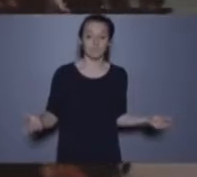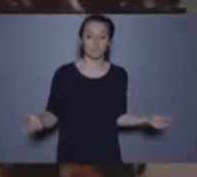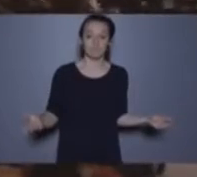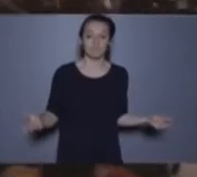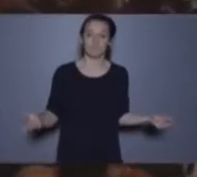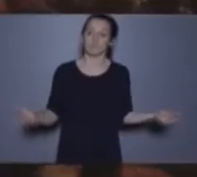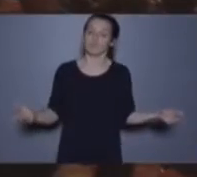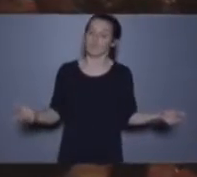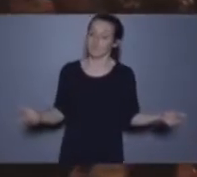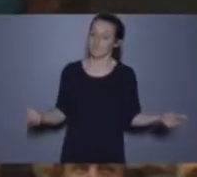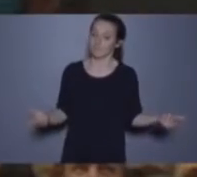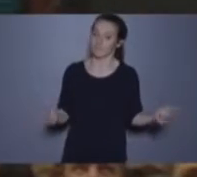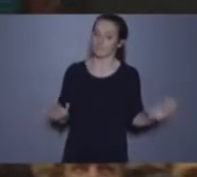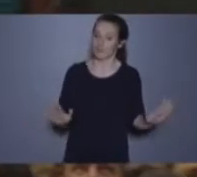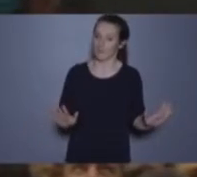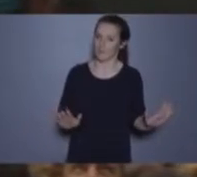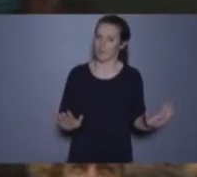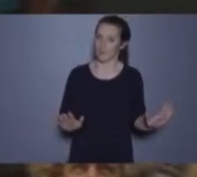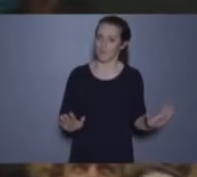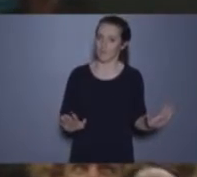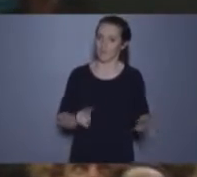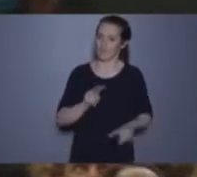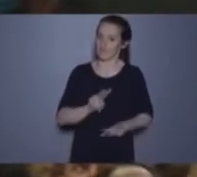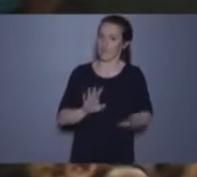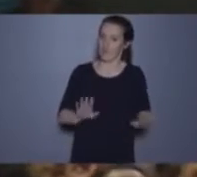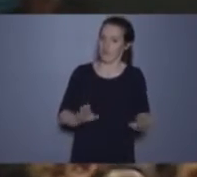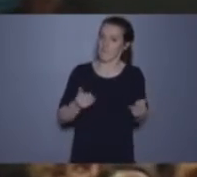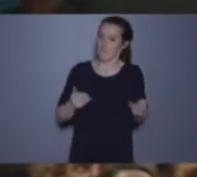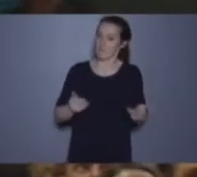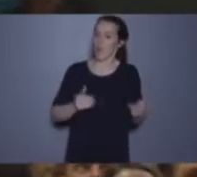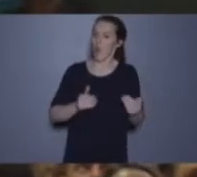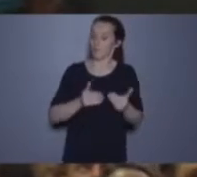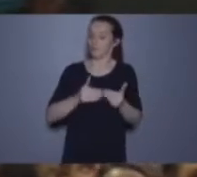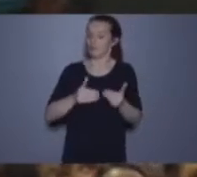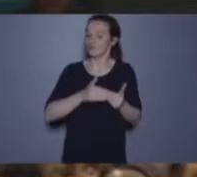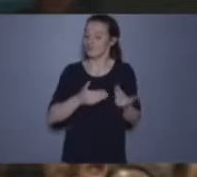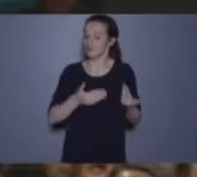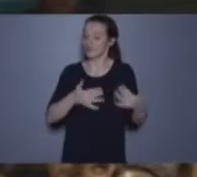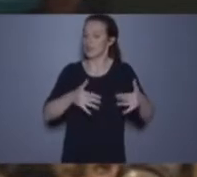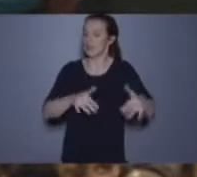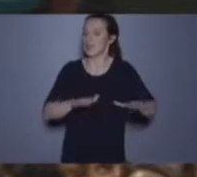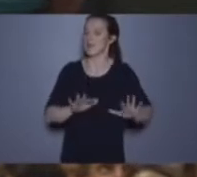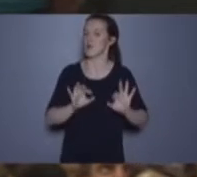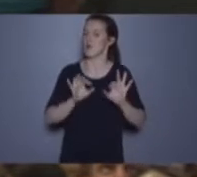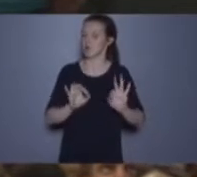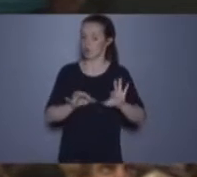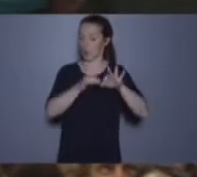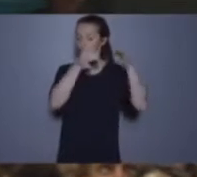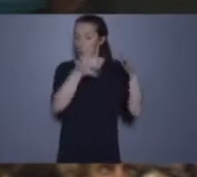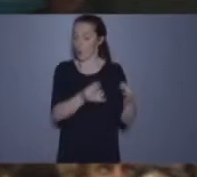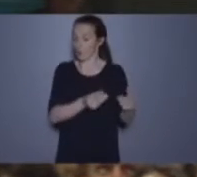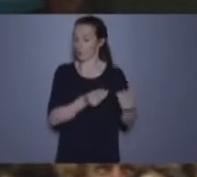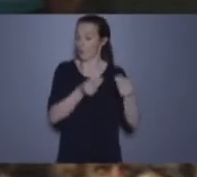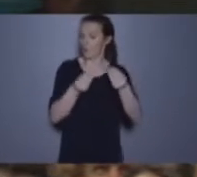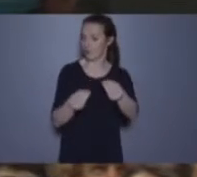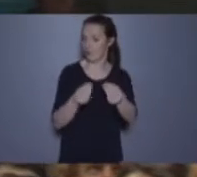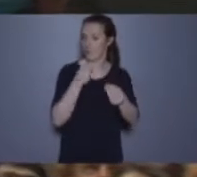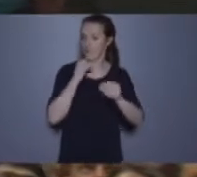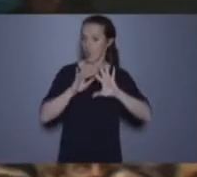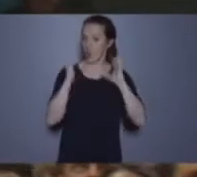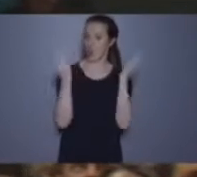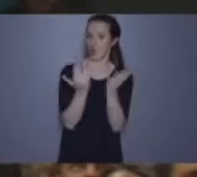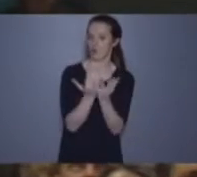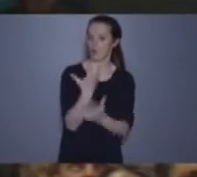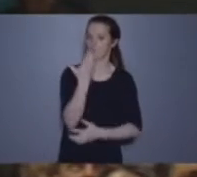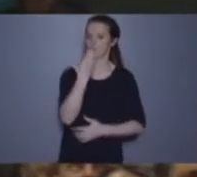Maintenant, vraiment, je vais terminer. Mais quand même, je vous donne l'ardoise. Tout ça, quand ça tourne, ça fait 190 milliards